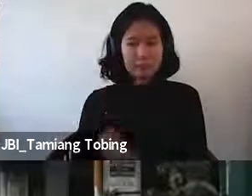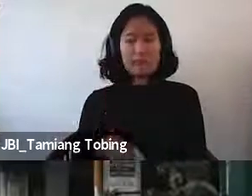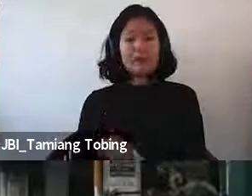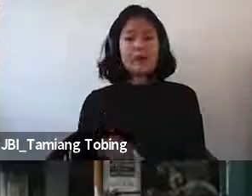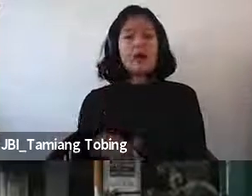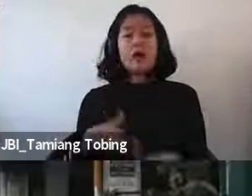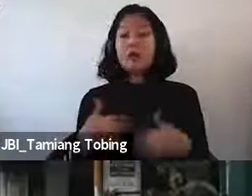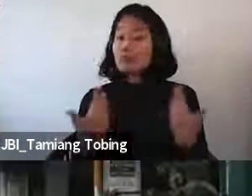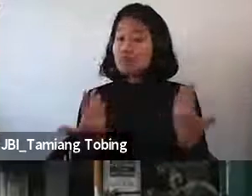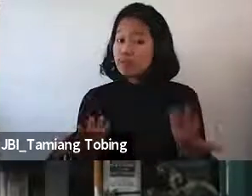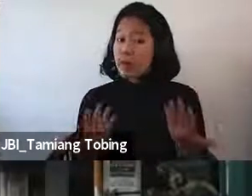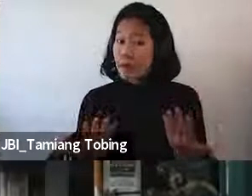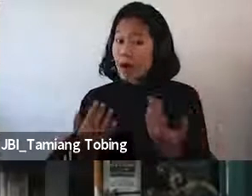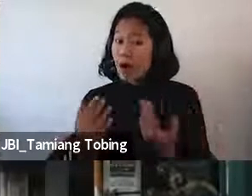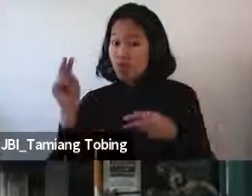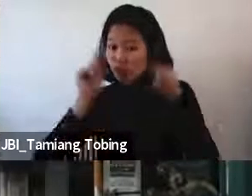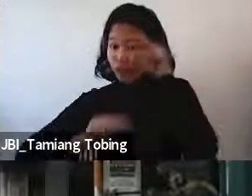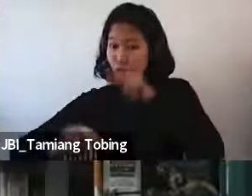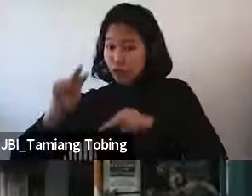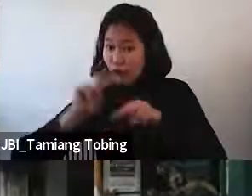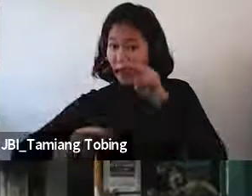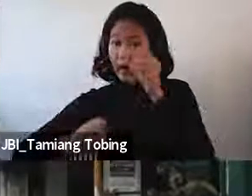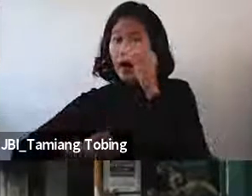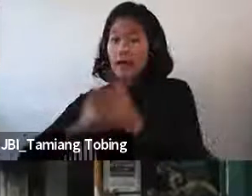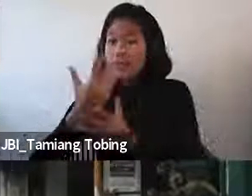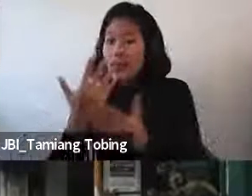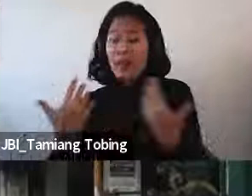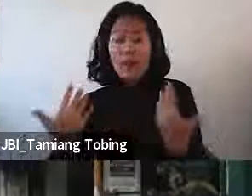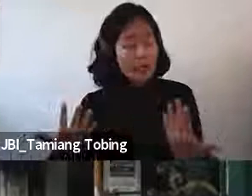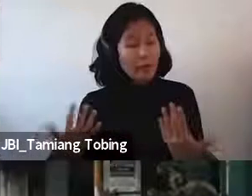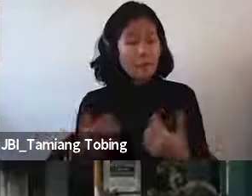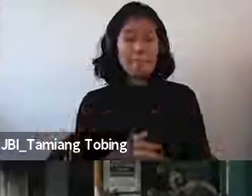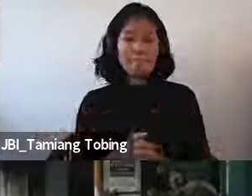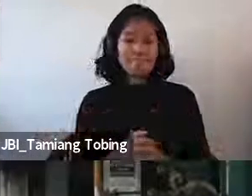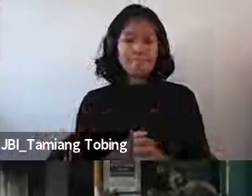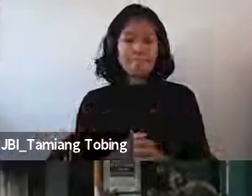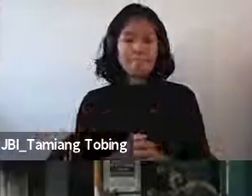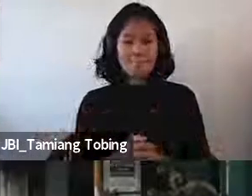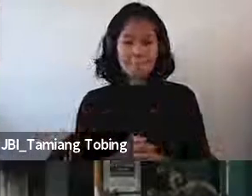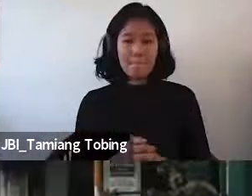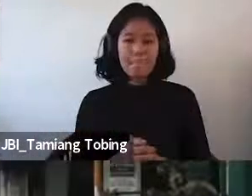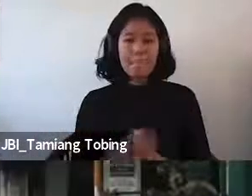hasil dari survei yang dilakukan oleh PSKK UGM? Kita lihat bahwa